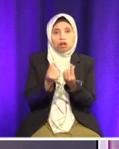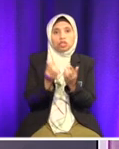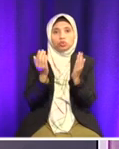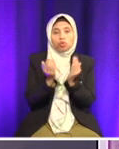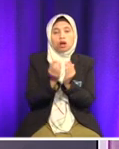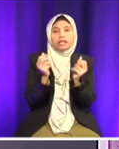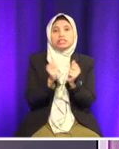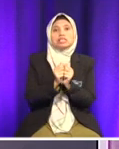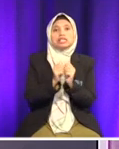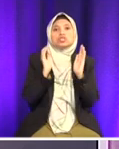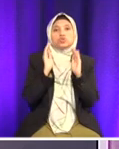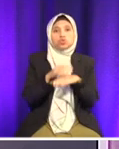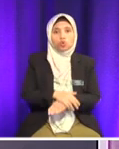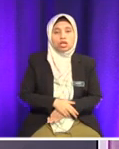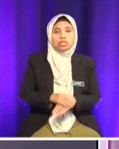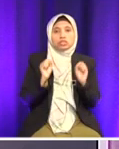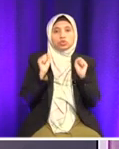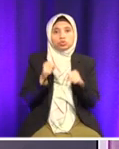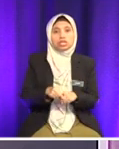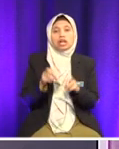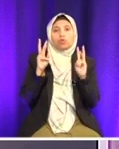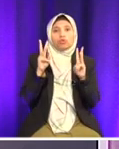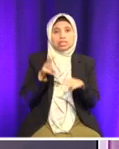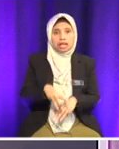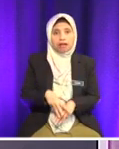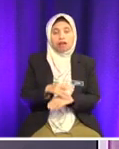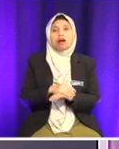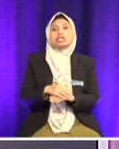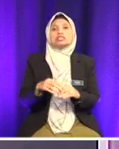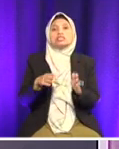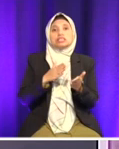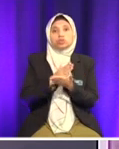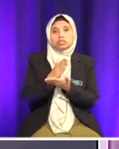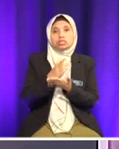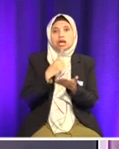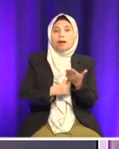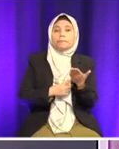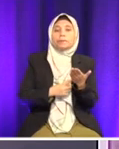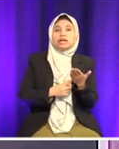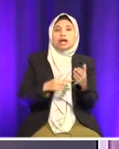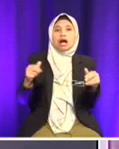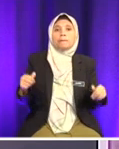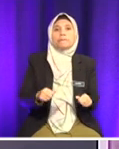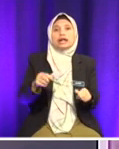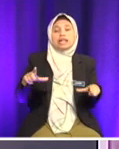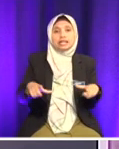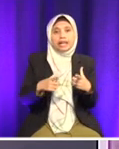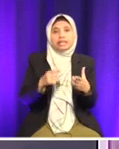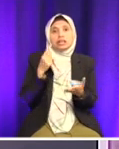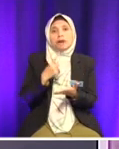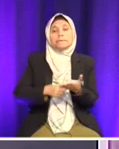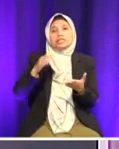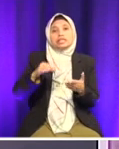Sudahi dengan salat sunah Witir seterusnya kita lihat apalagi amalan-amalan lain apa yang